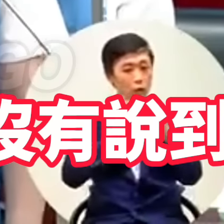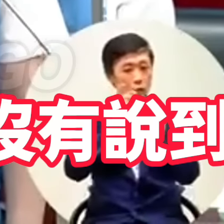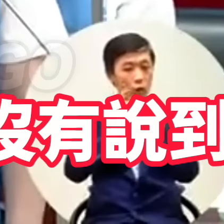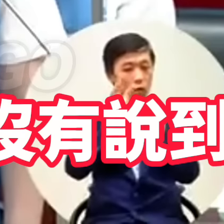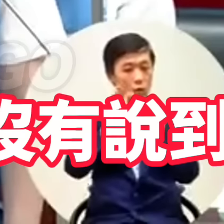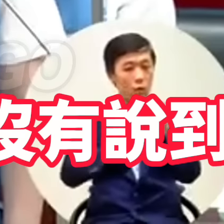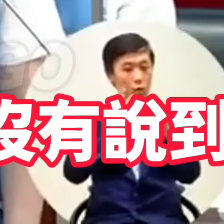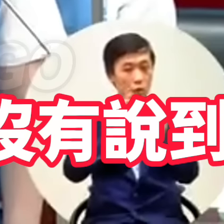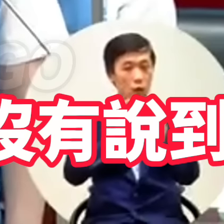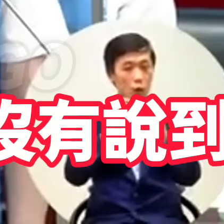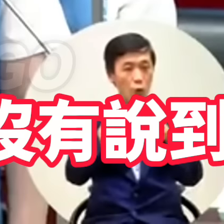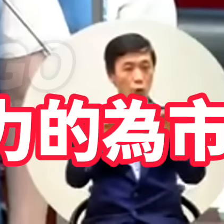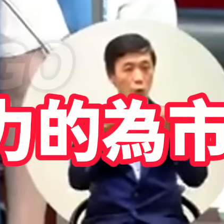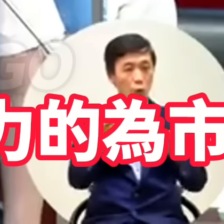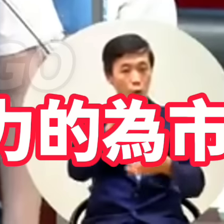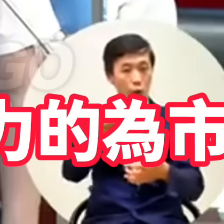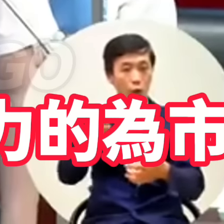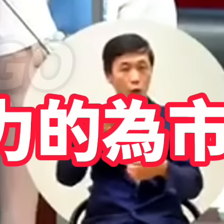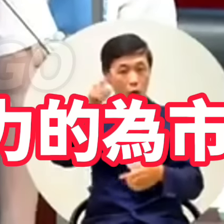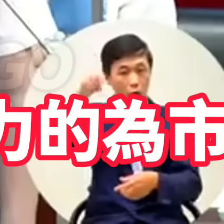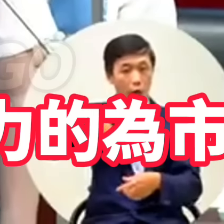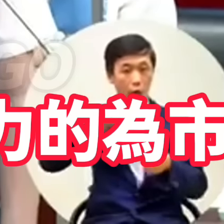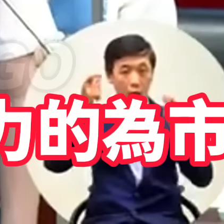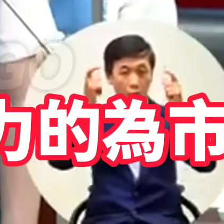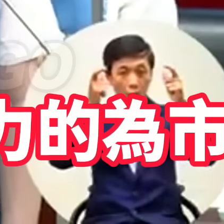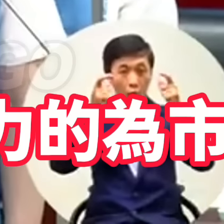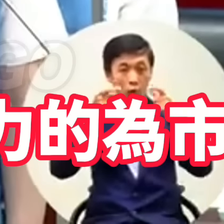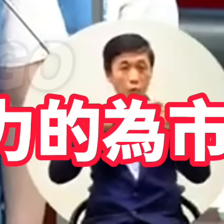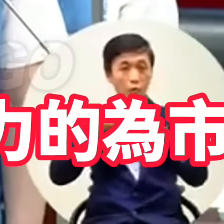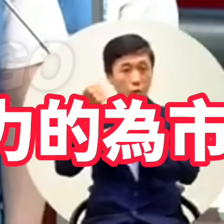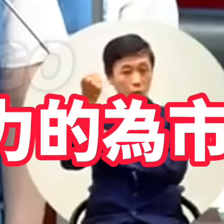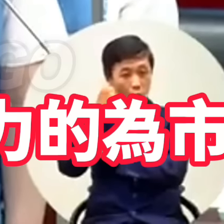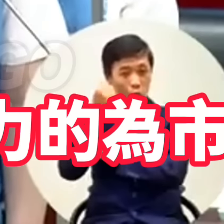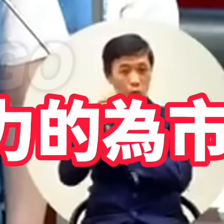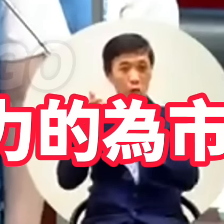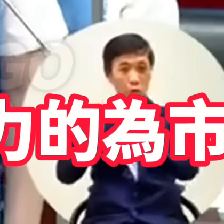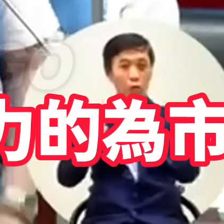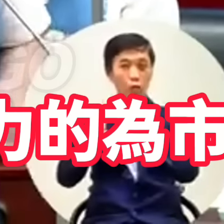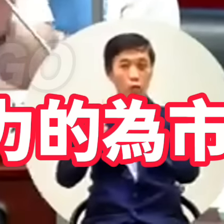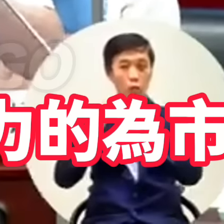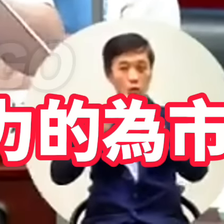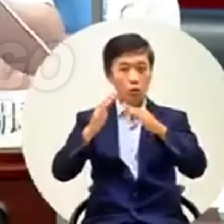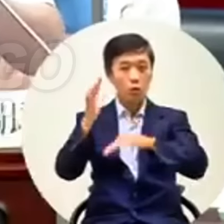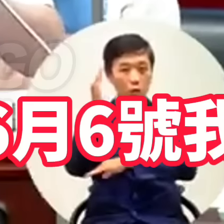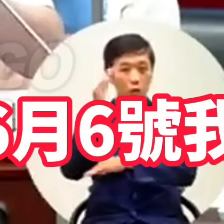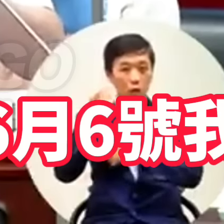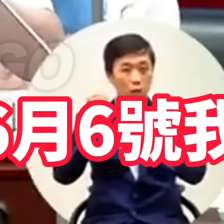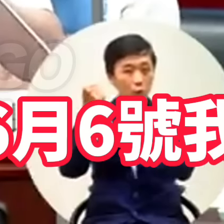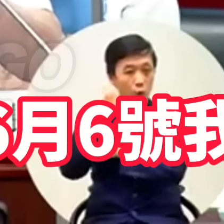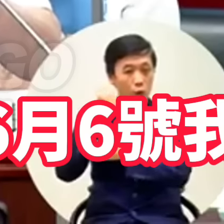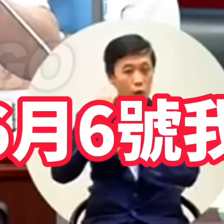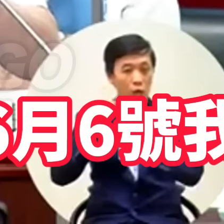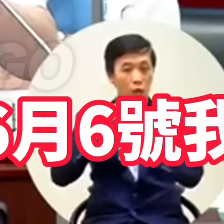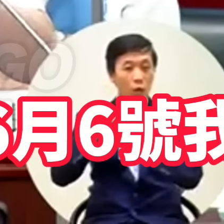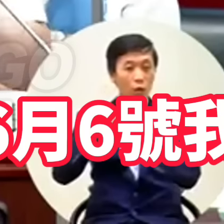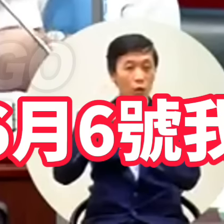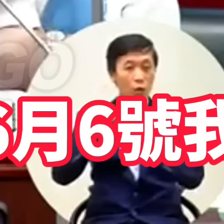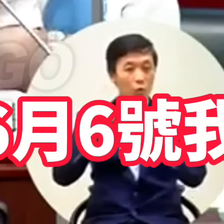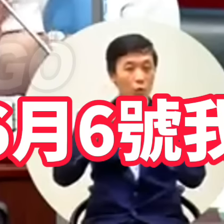我还没有说到高雄这么样努力的为市政去打拼。所以我